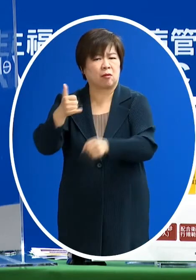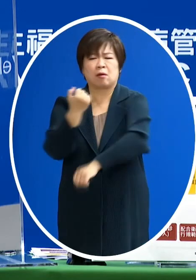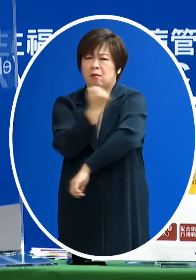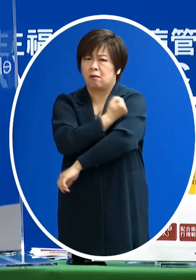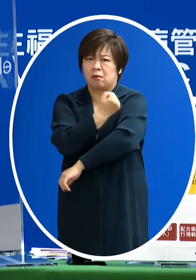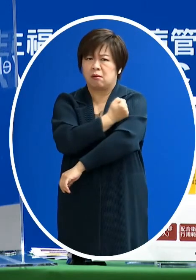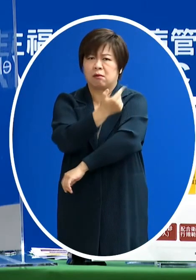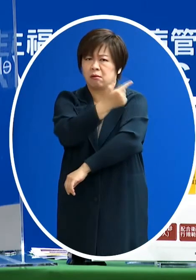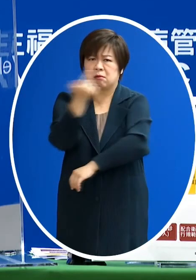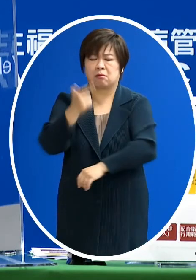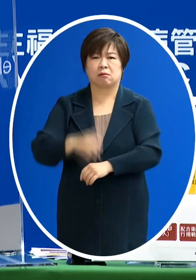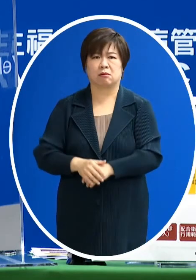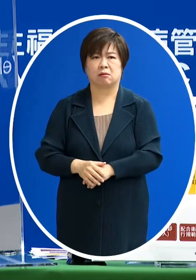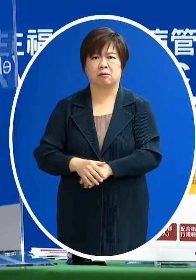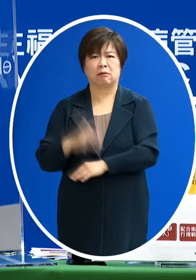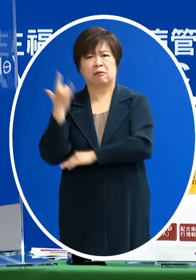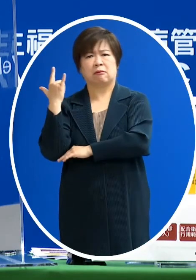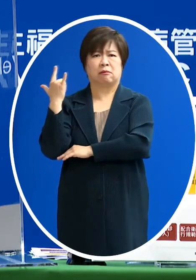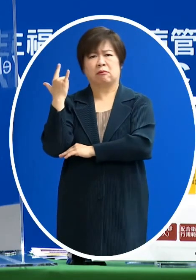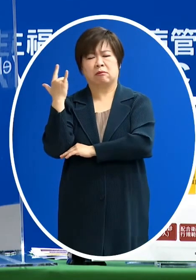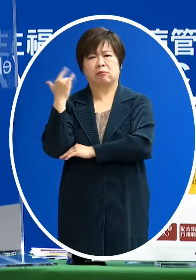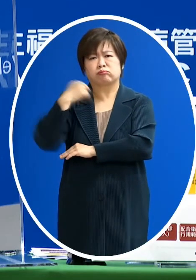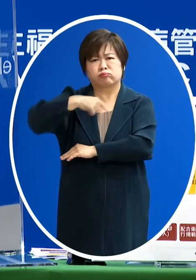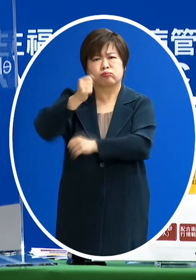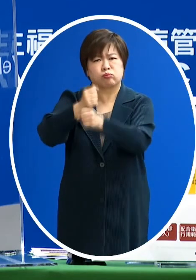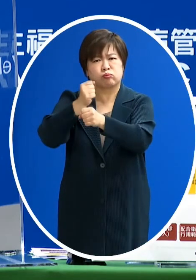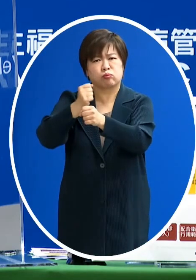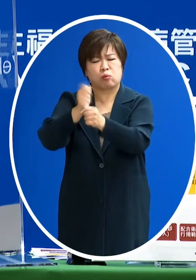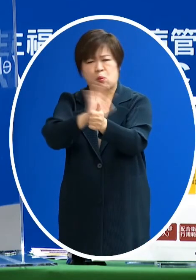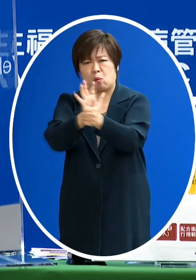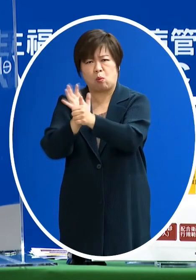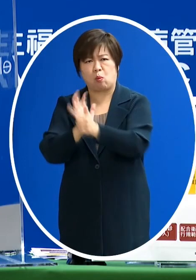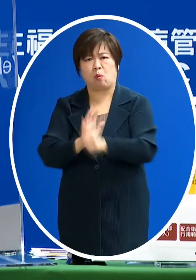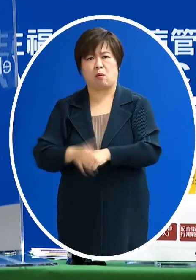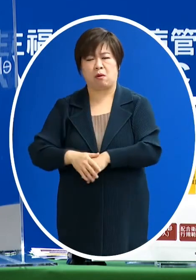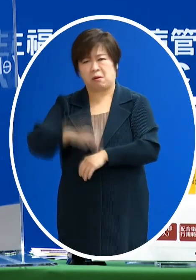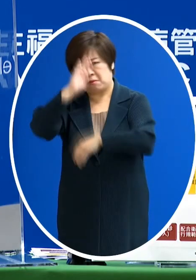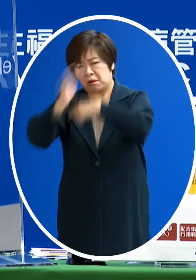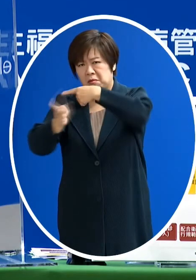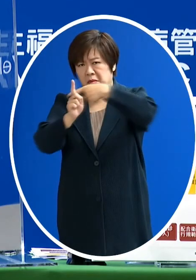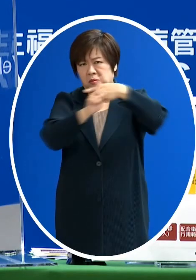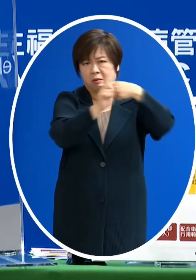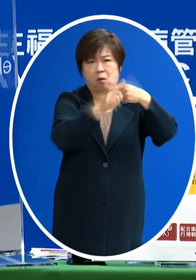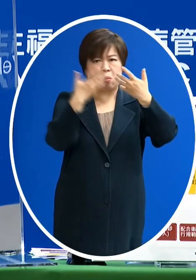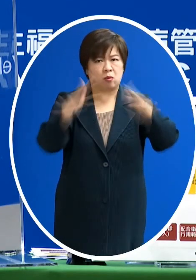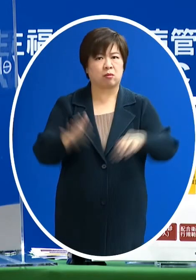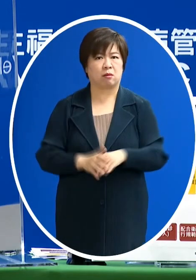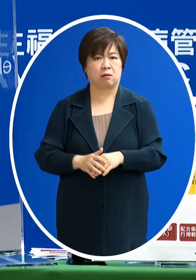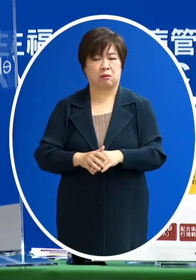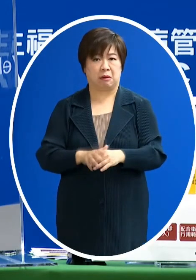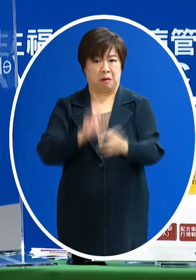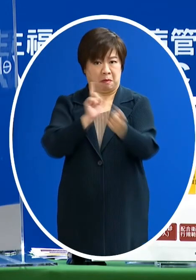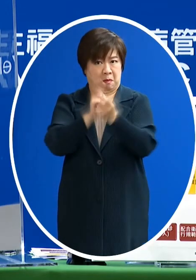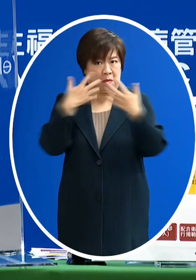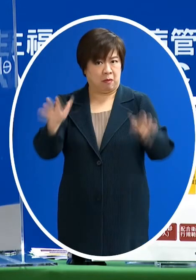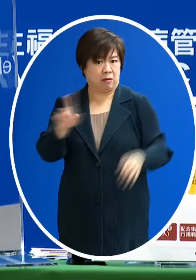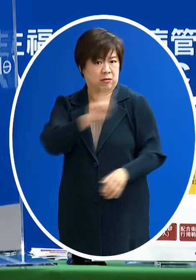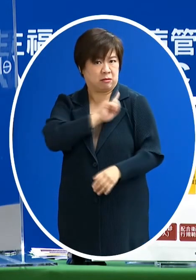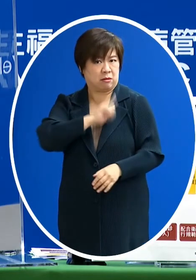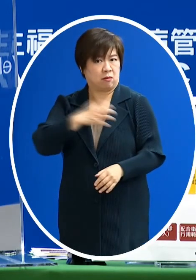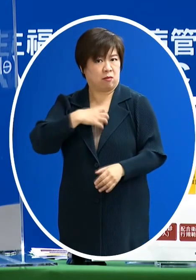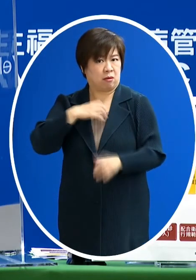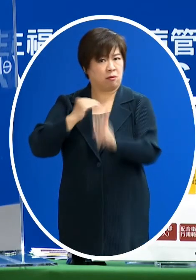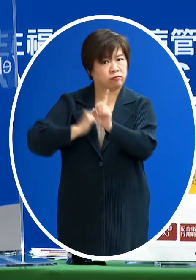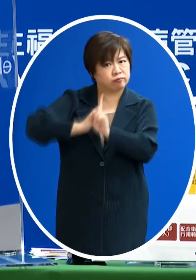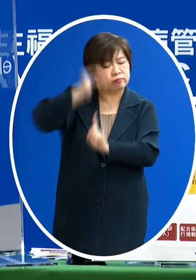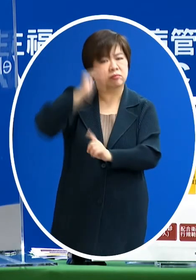辛苦，随时待命采检，那确诊人这么多，对他们接触的风险也提高很多。好，所以我